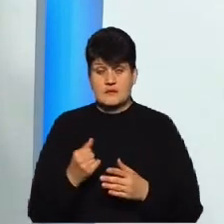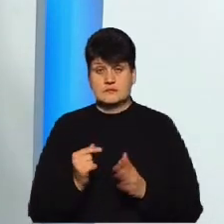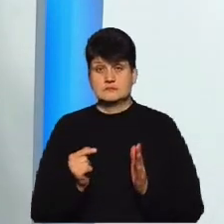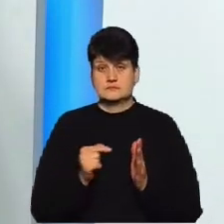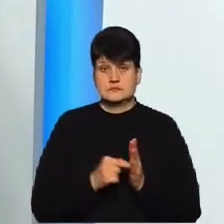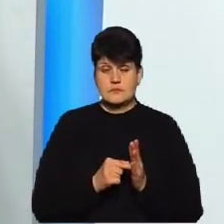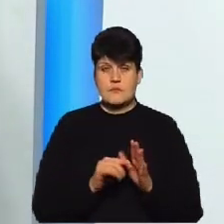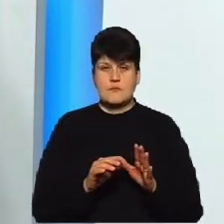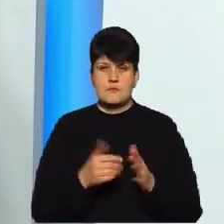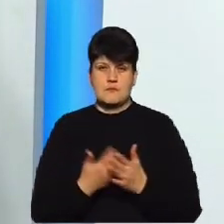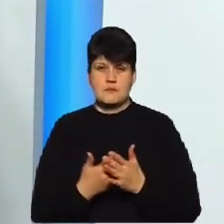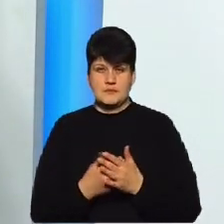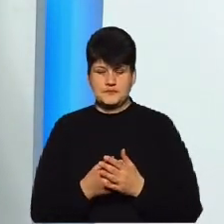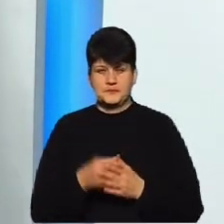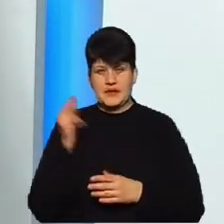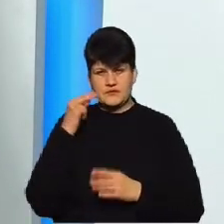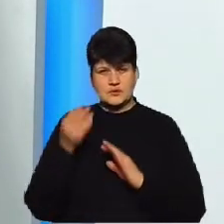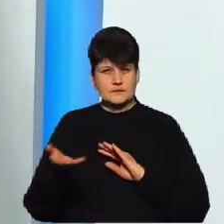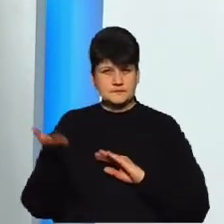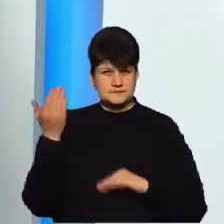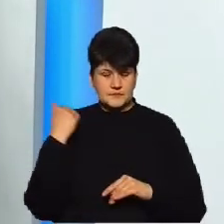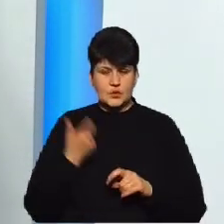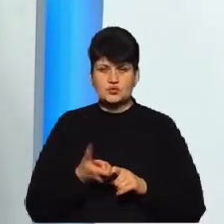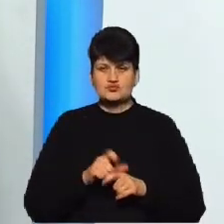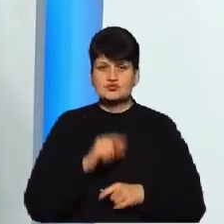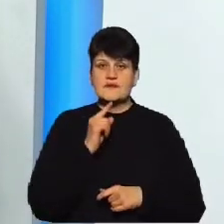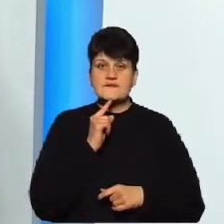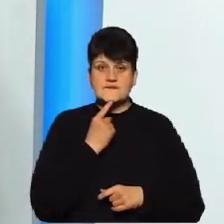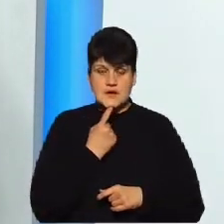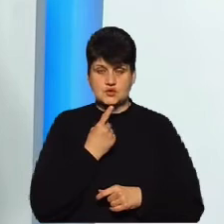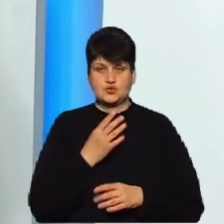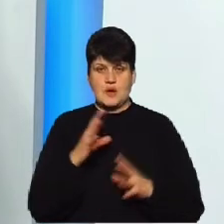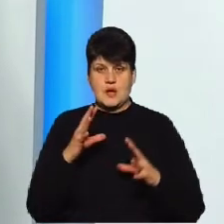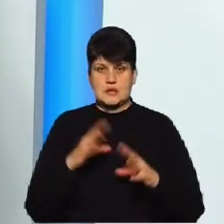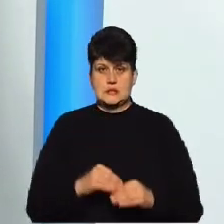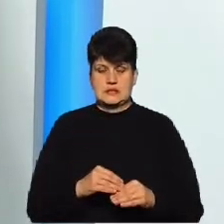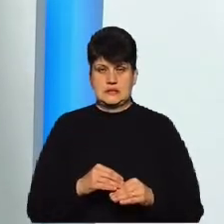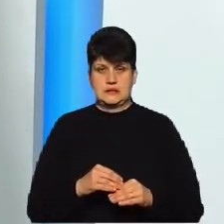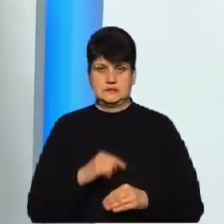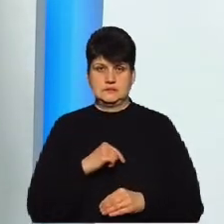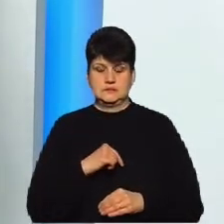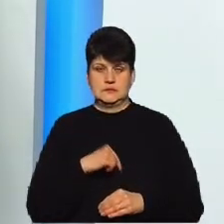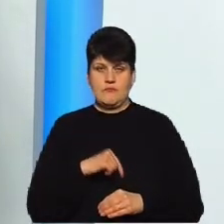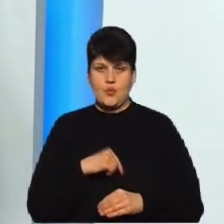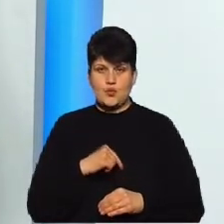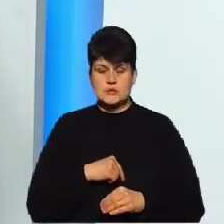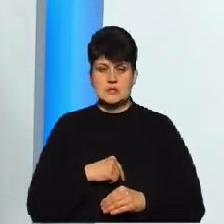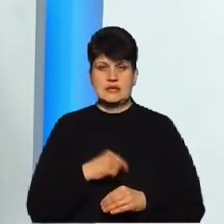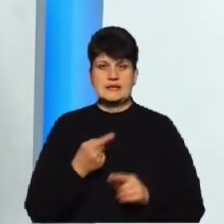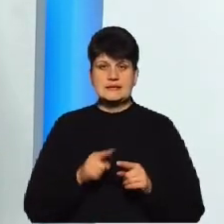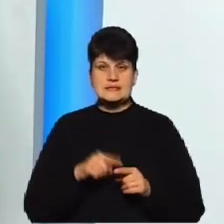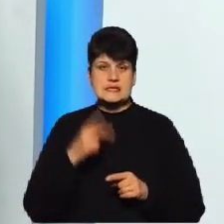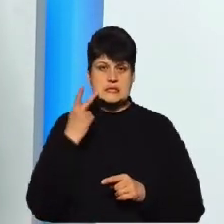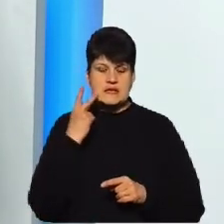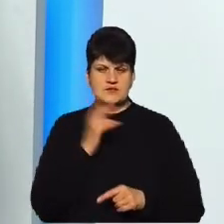моделей завчених попередньо. Тому що дуже важко гасити емоції. Емоції завжди